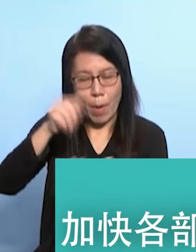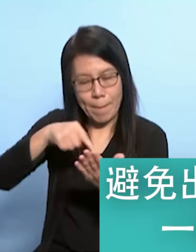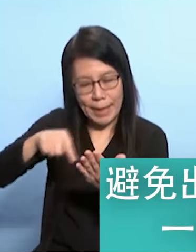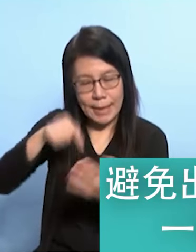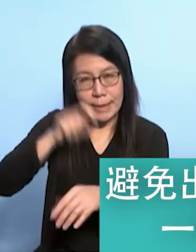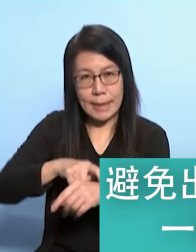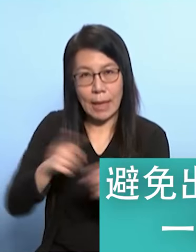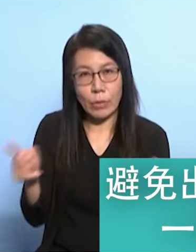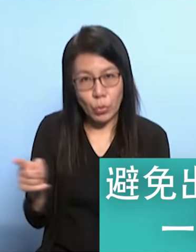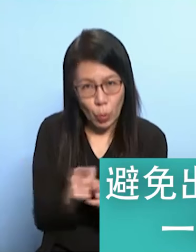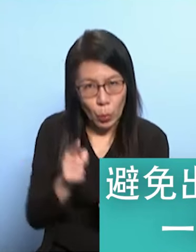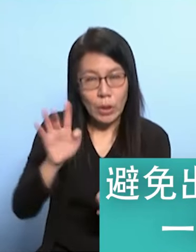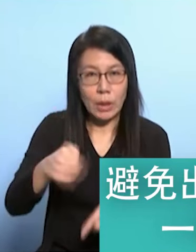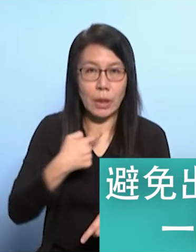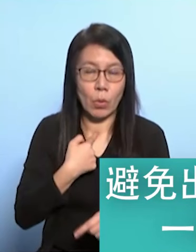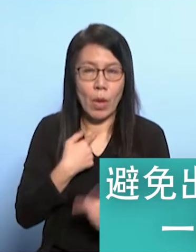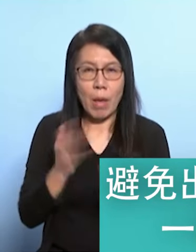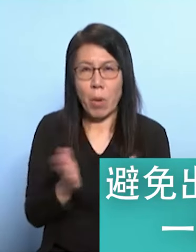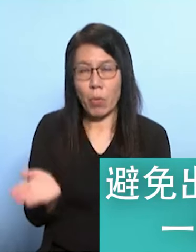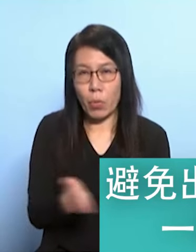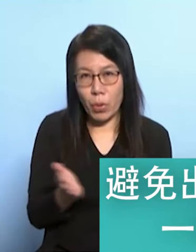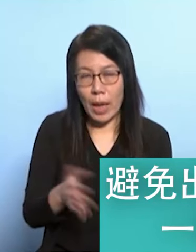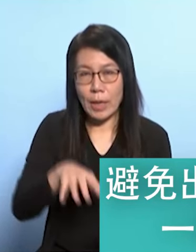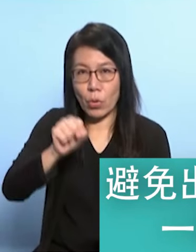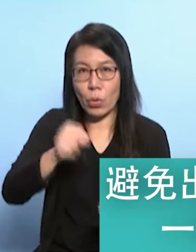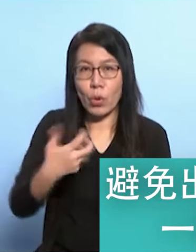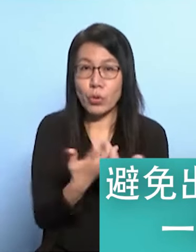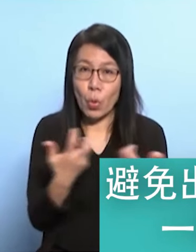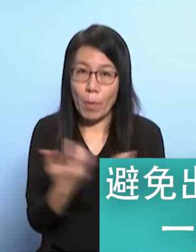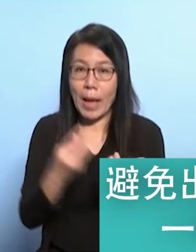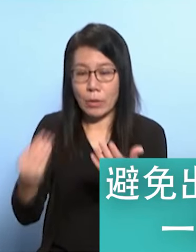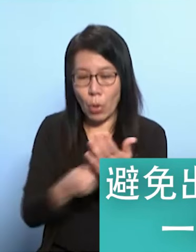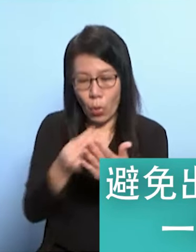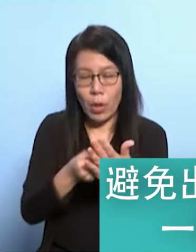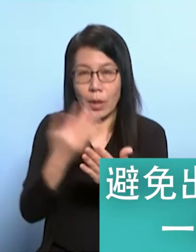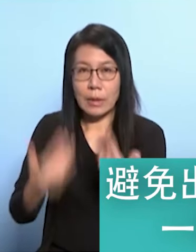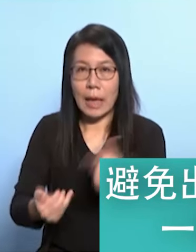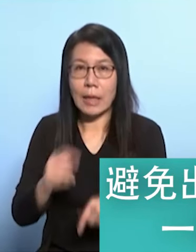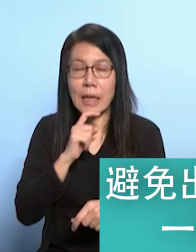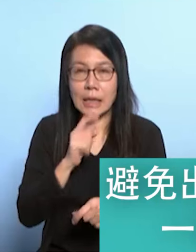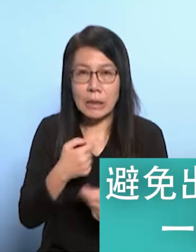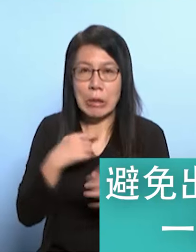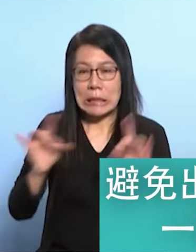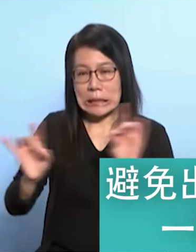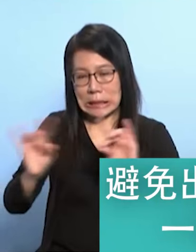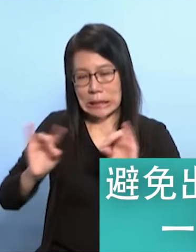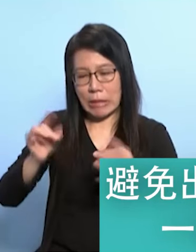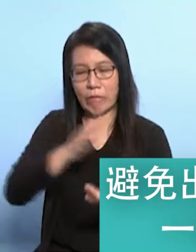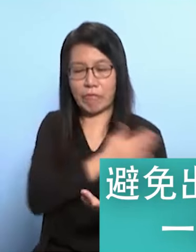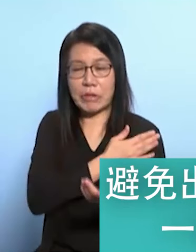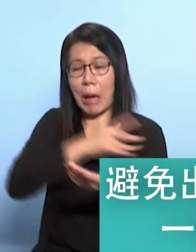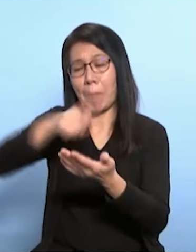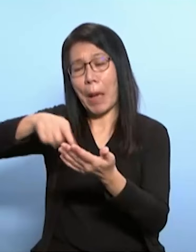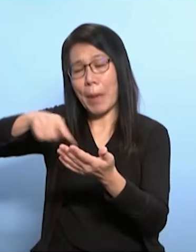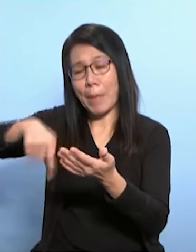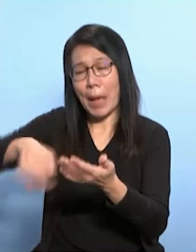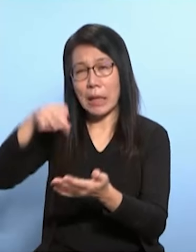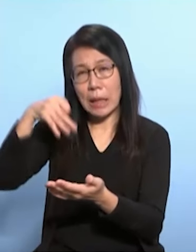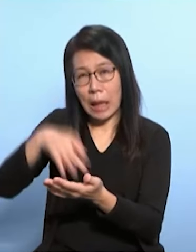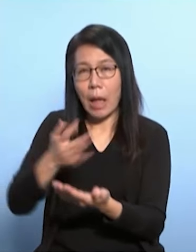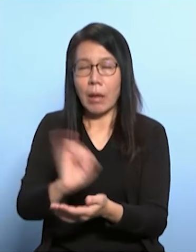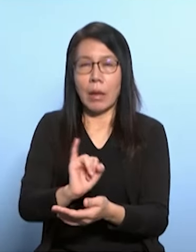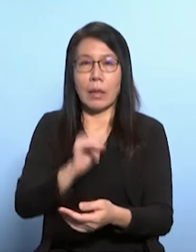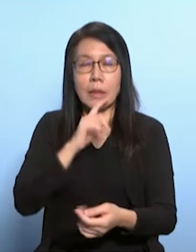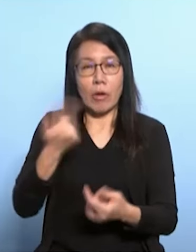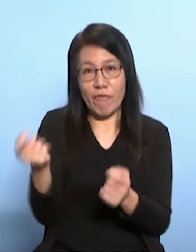間，避免出現一面鼓勵使用數碼圖則，一面就要求紙本審批的情況，加快創